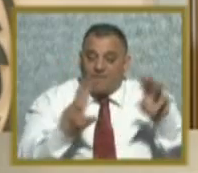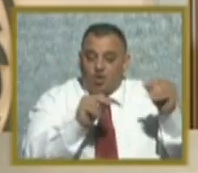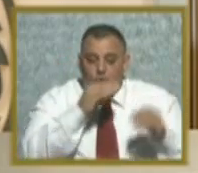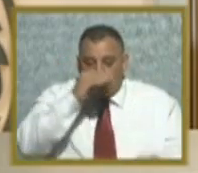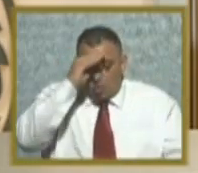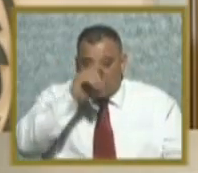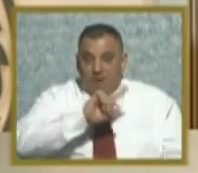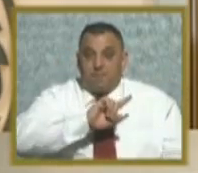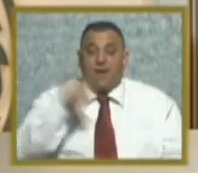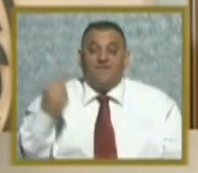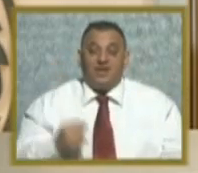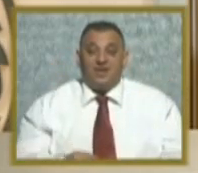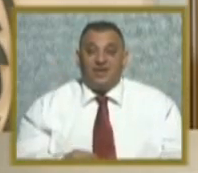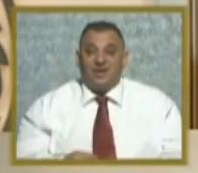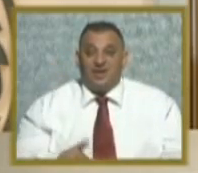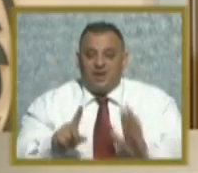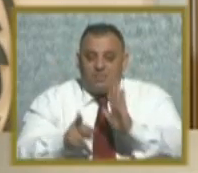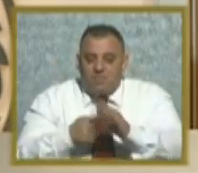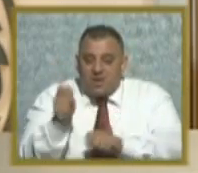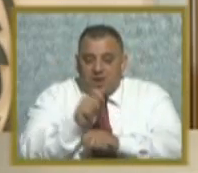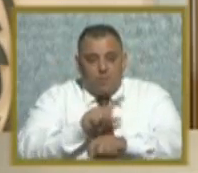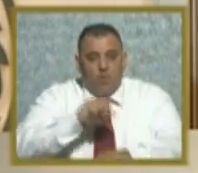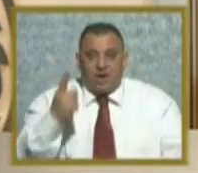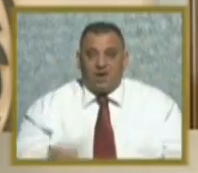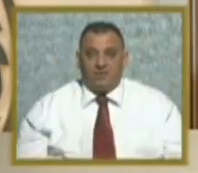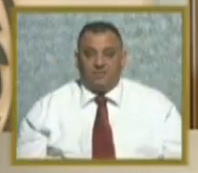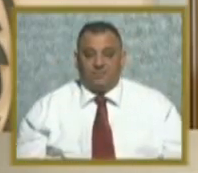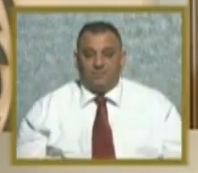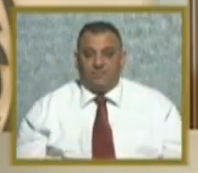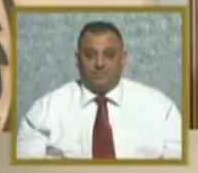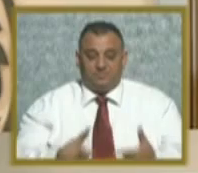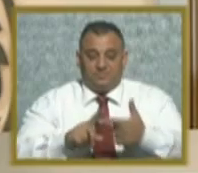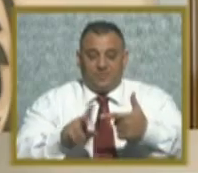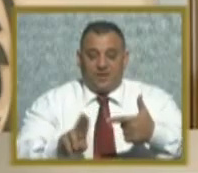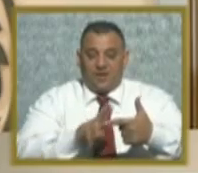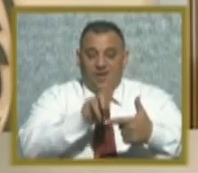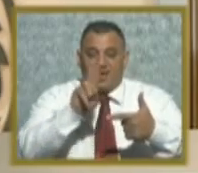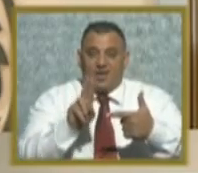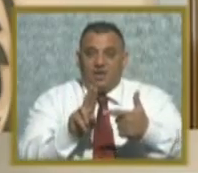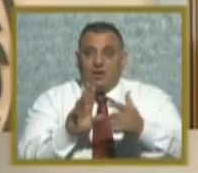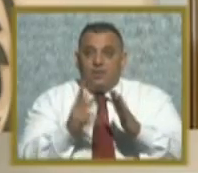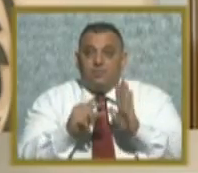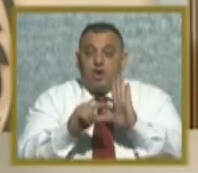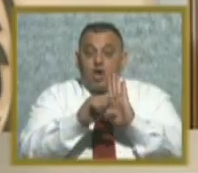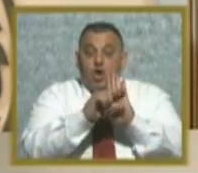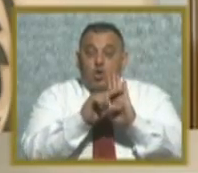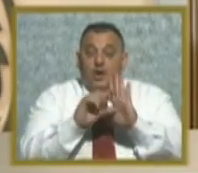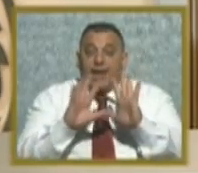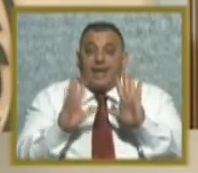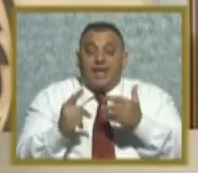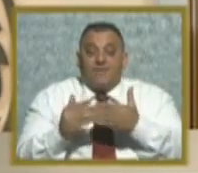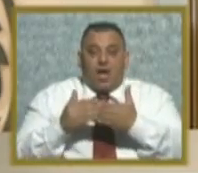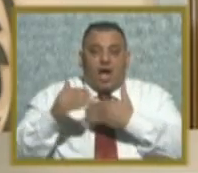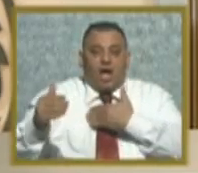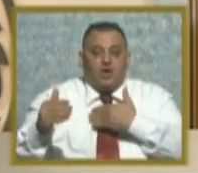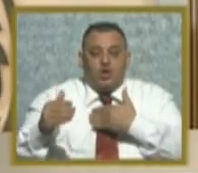لم تجري عادة العرب أن يأتوا بمثل هذا البيان. يقول أبو بكر ما هي صور هجر